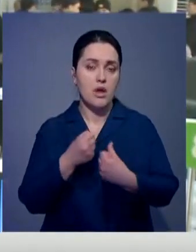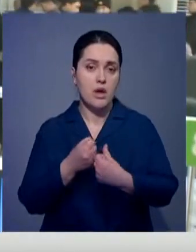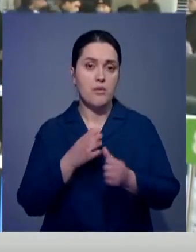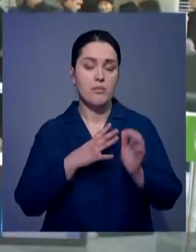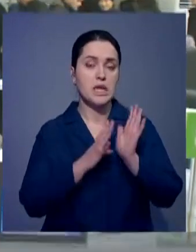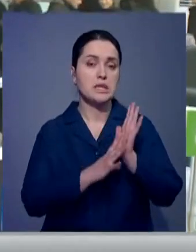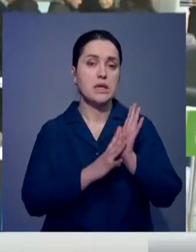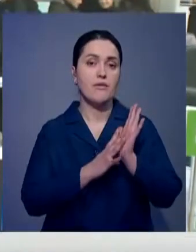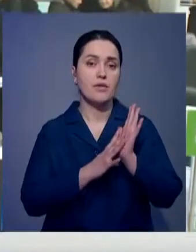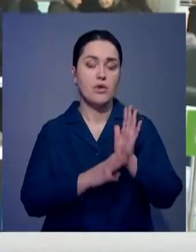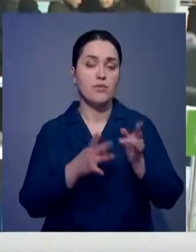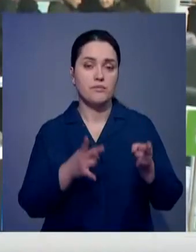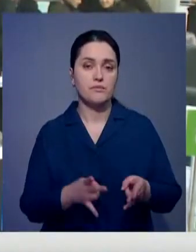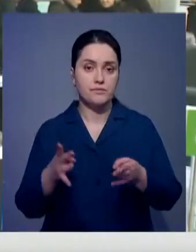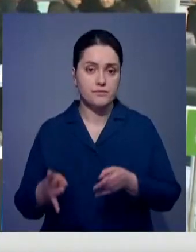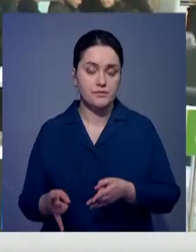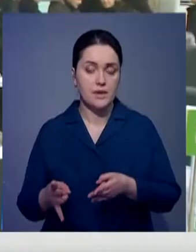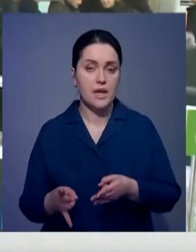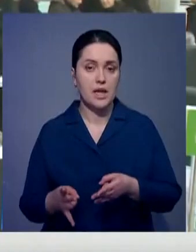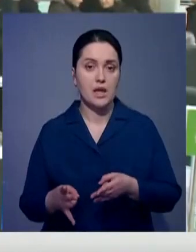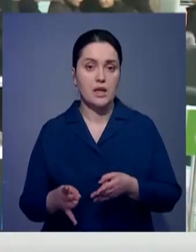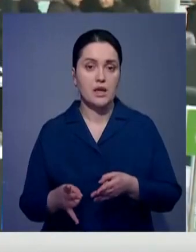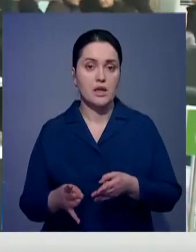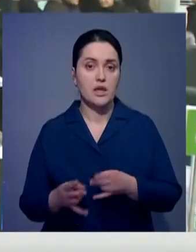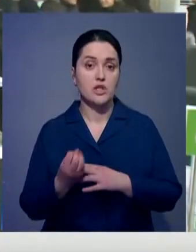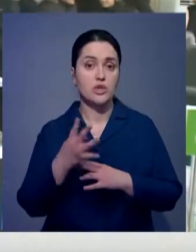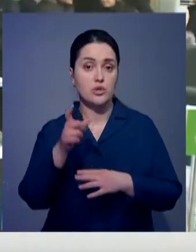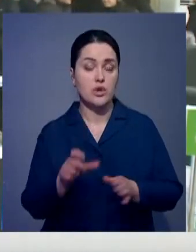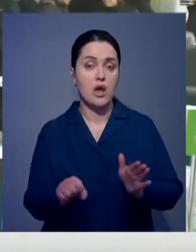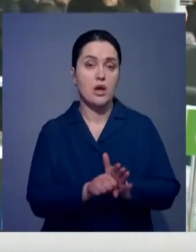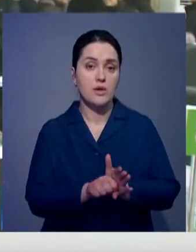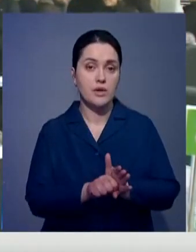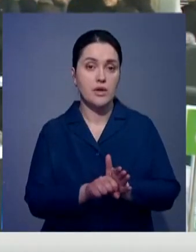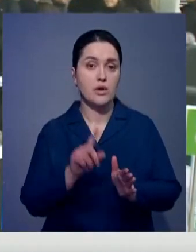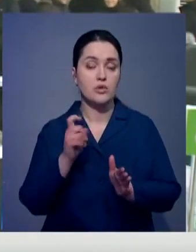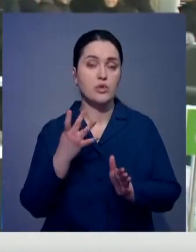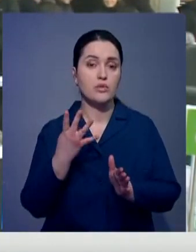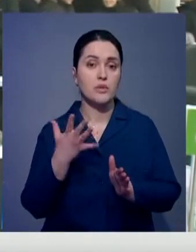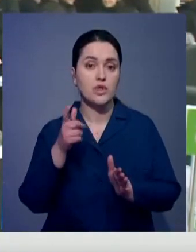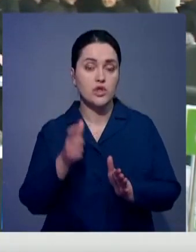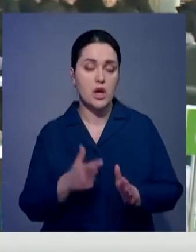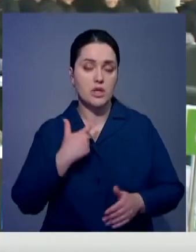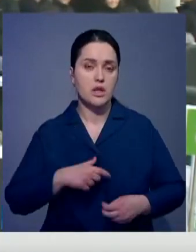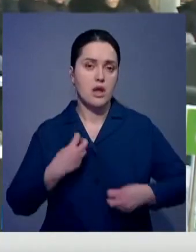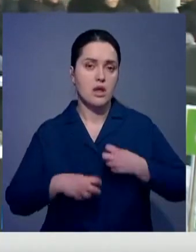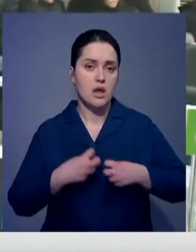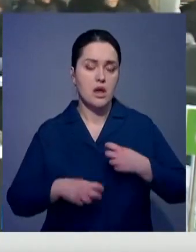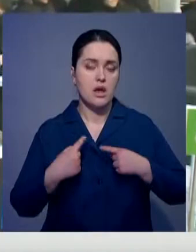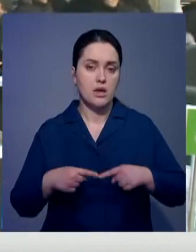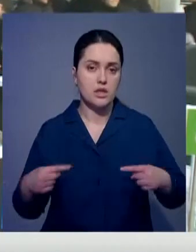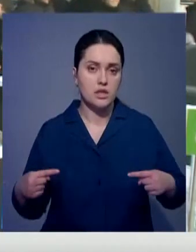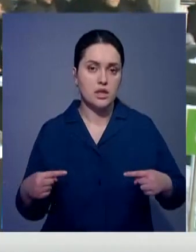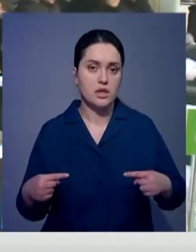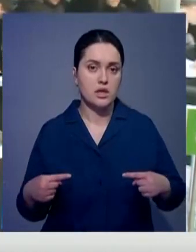90 дорожно-транспортных происшествий, где погибло 14 человек, 145 человек получили различные